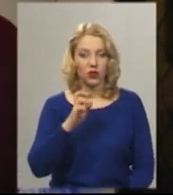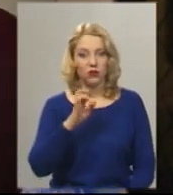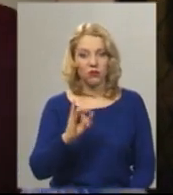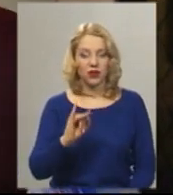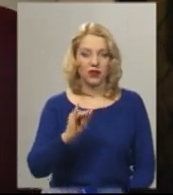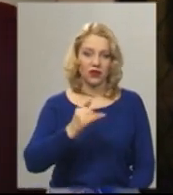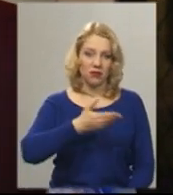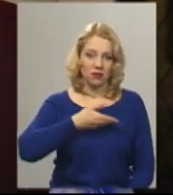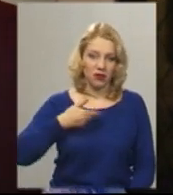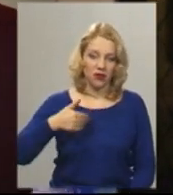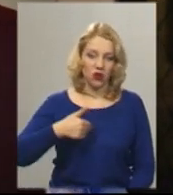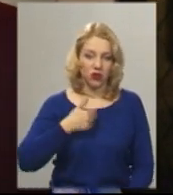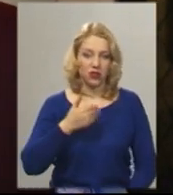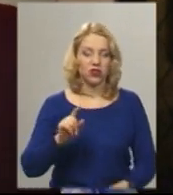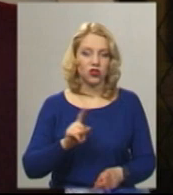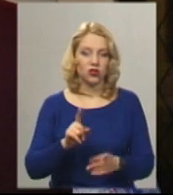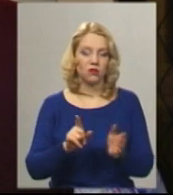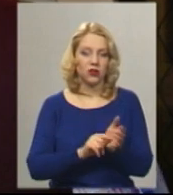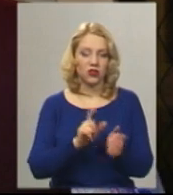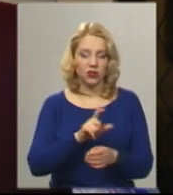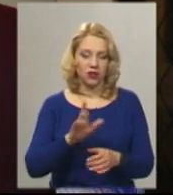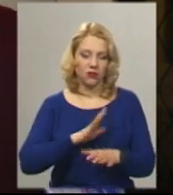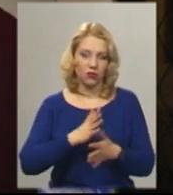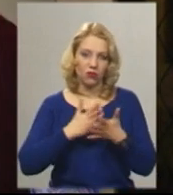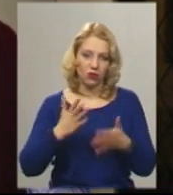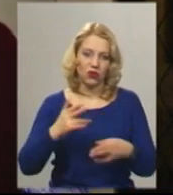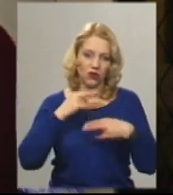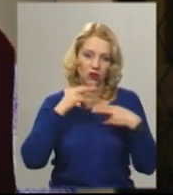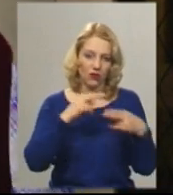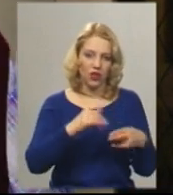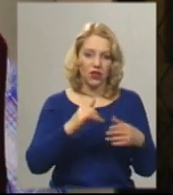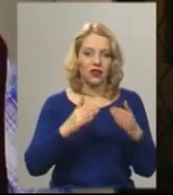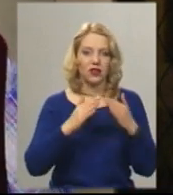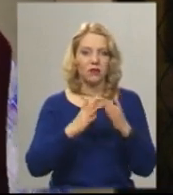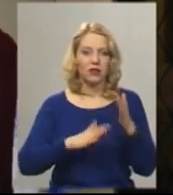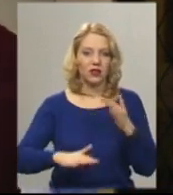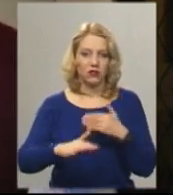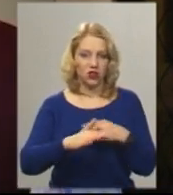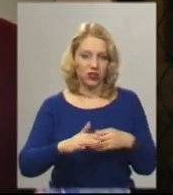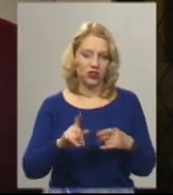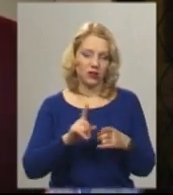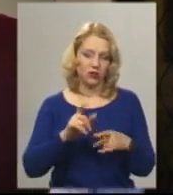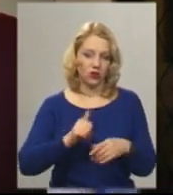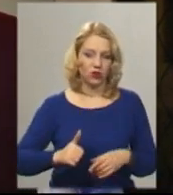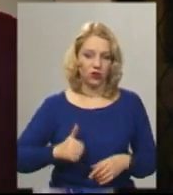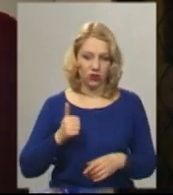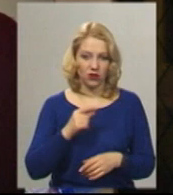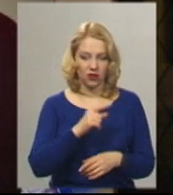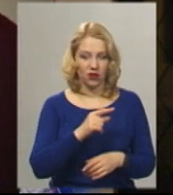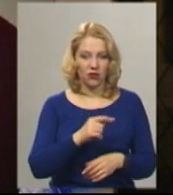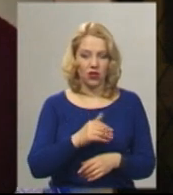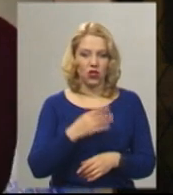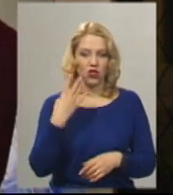щоб пенсіонерів було більше уваги і приміщення для нас було б достойне. Там 40